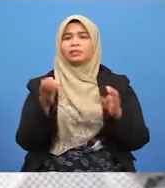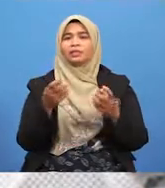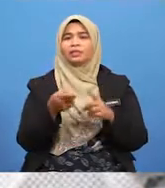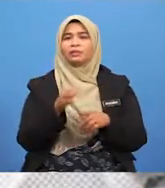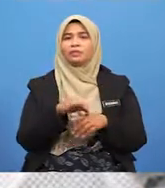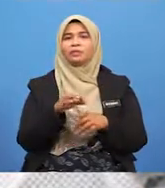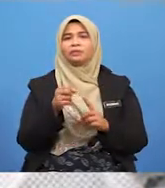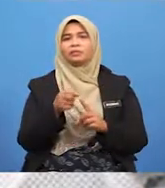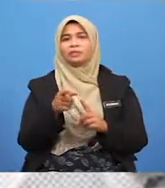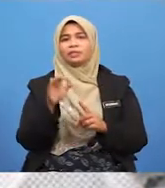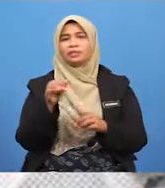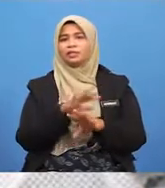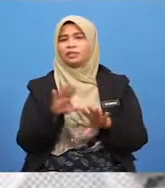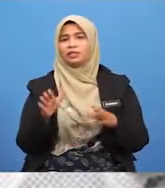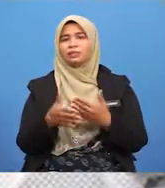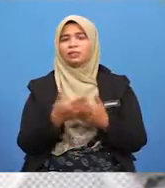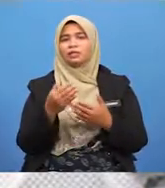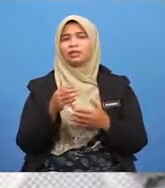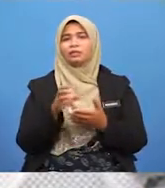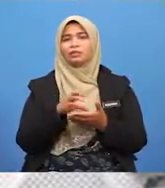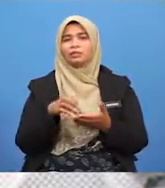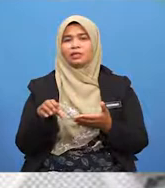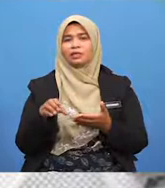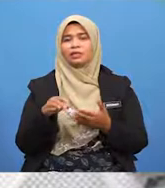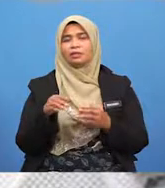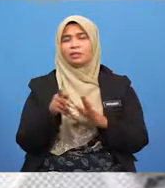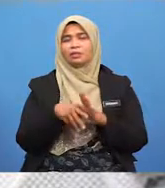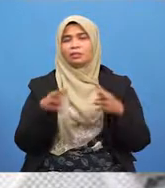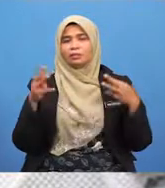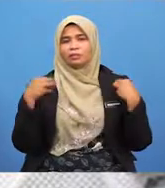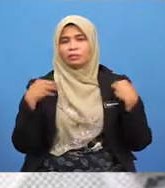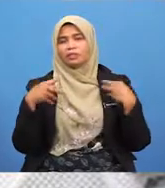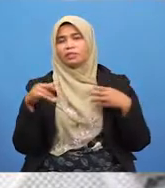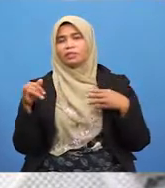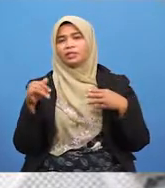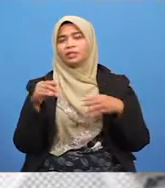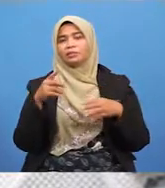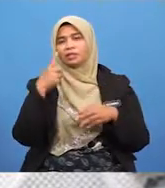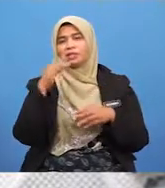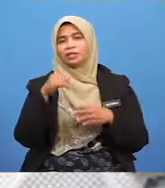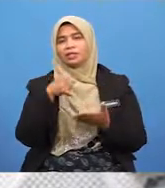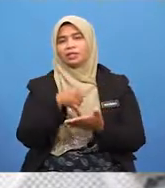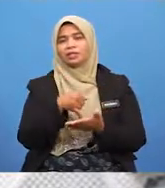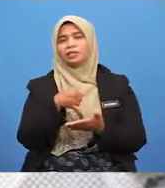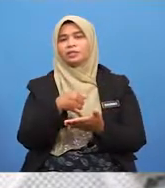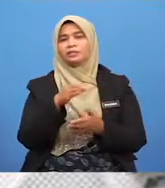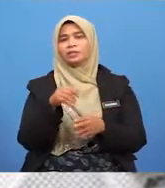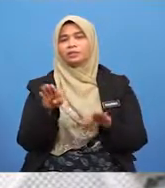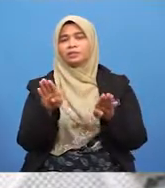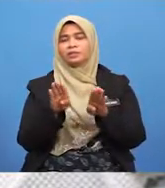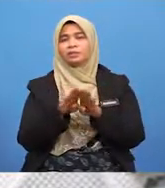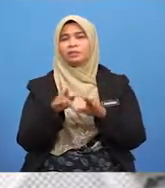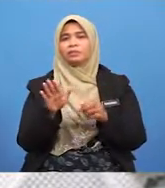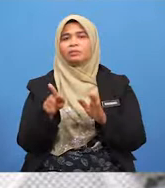keluli yang tidak mudah berkarat mempunyai mata yang tajam dan mempunyai penutup